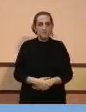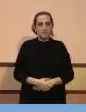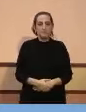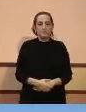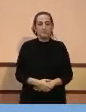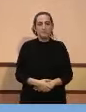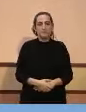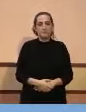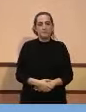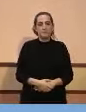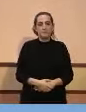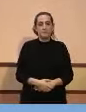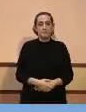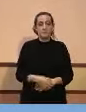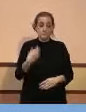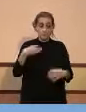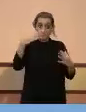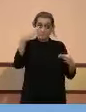I